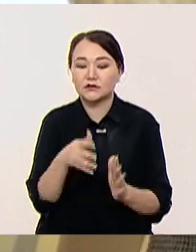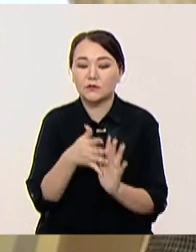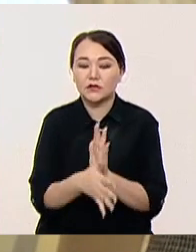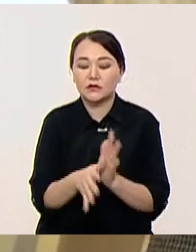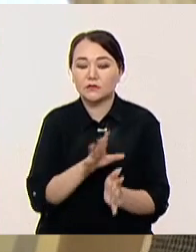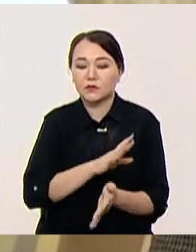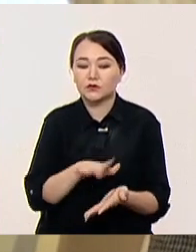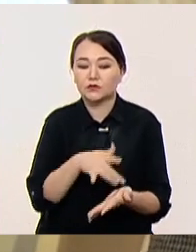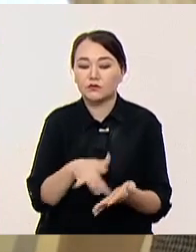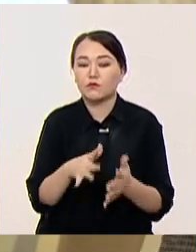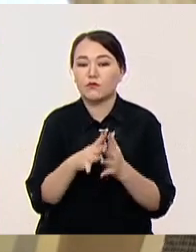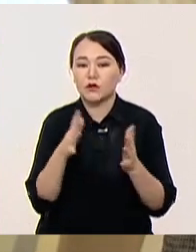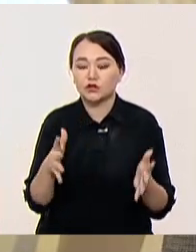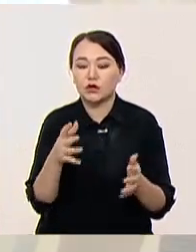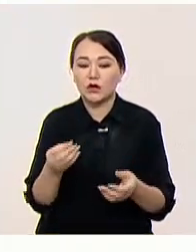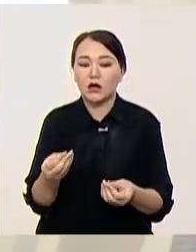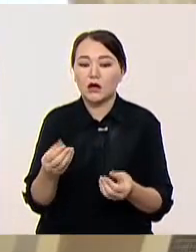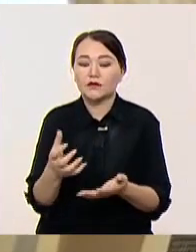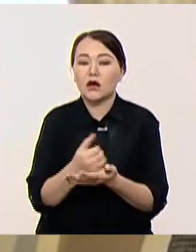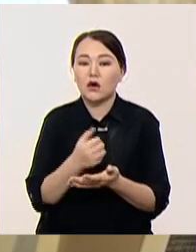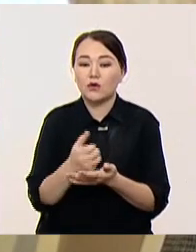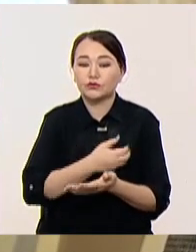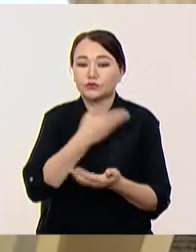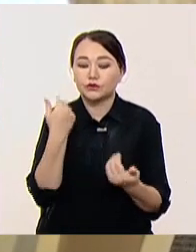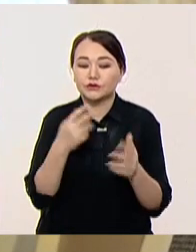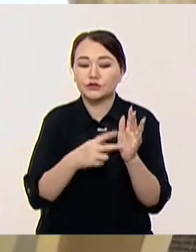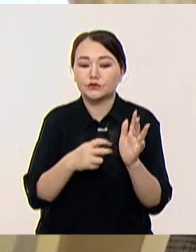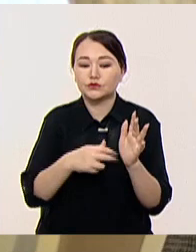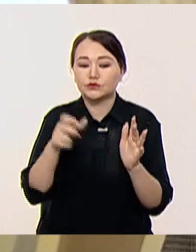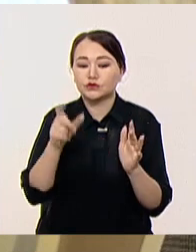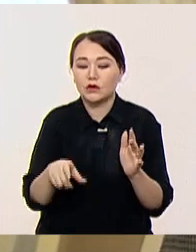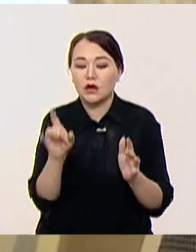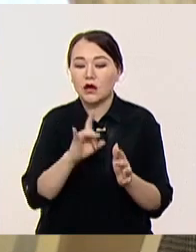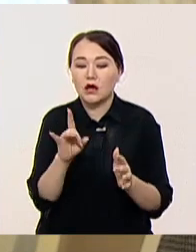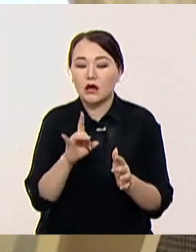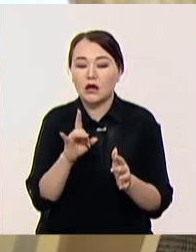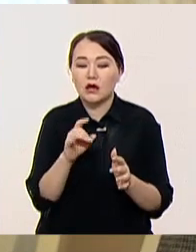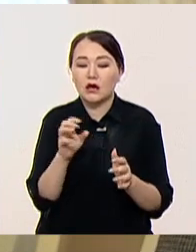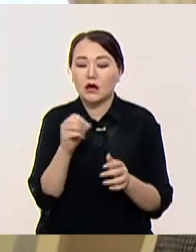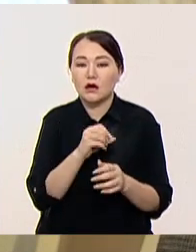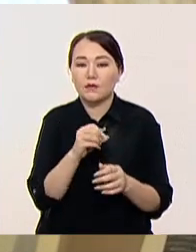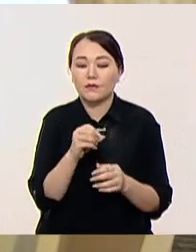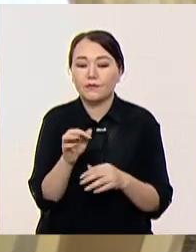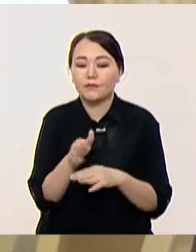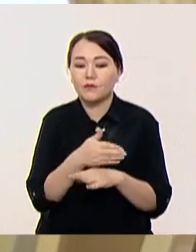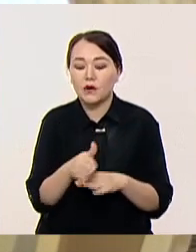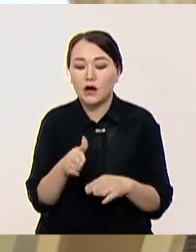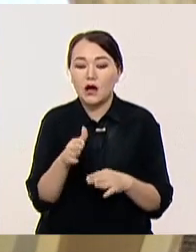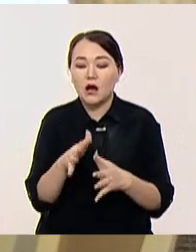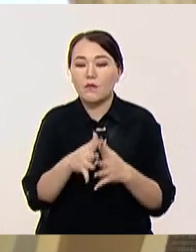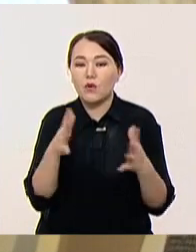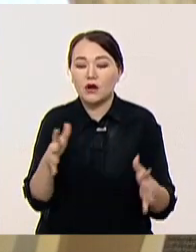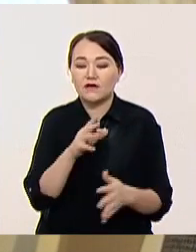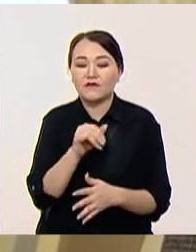получается, они большие, доходов у нас нет. На 800 абонентов объем много вы не транспортируете. А более